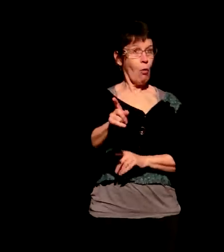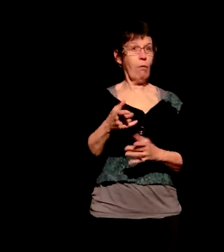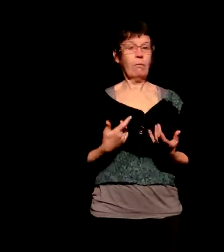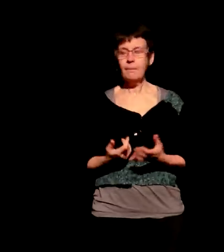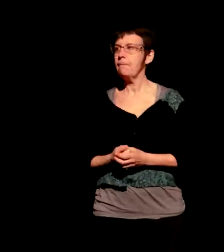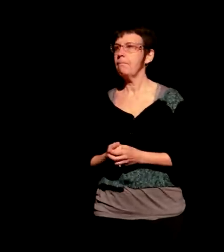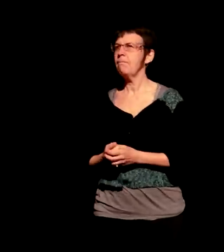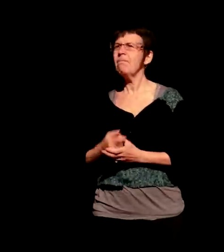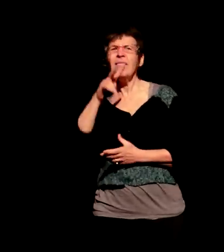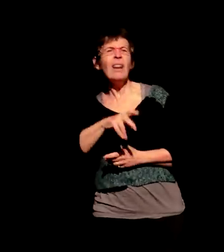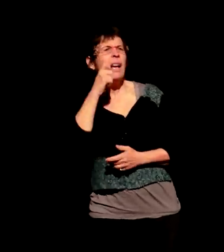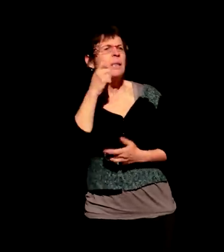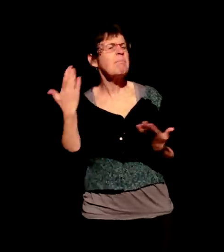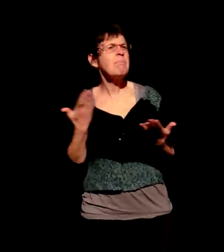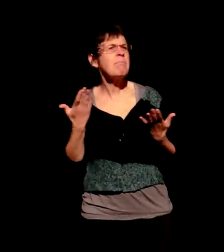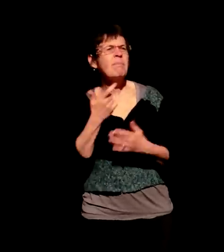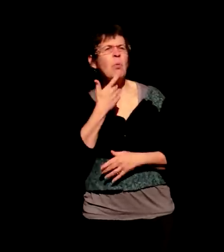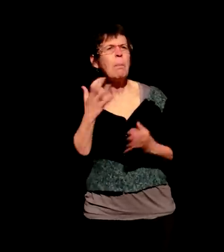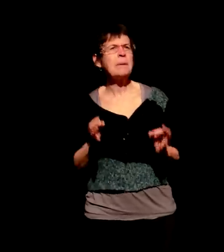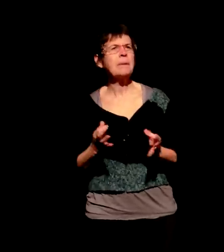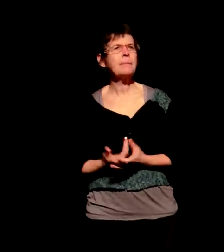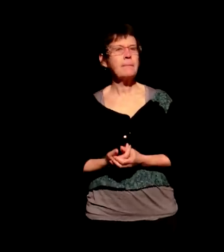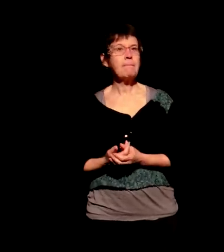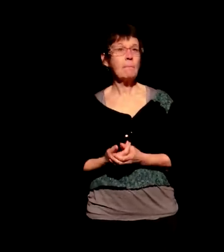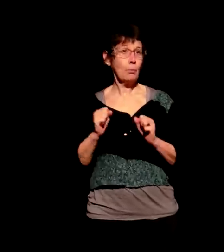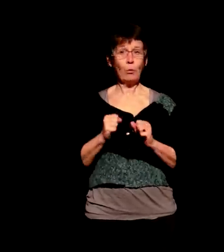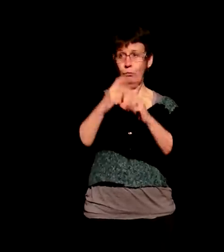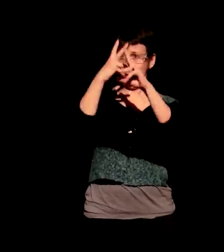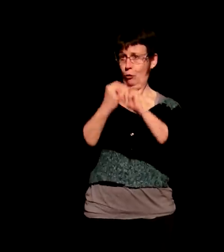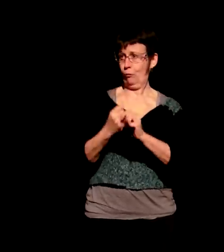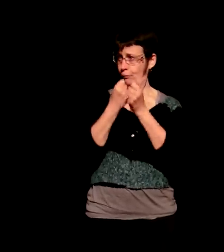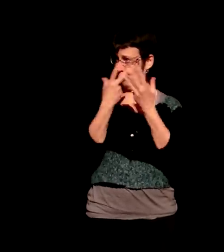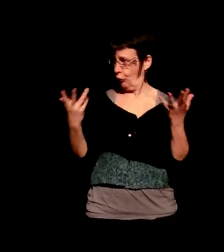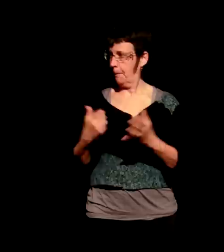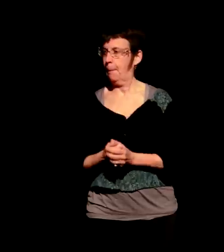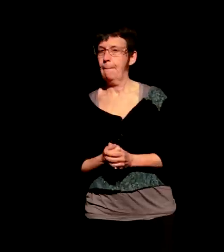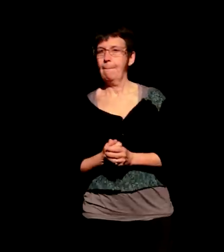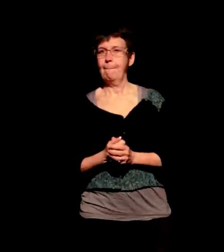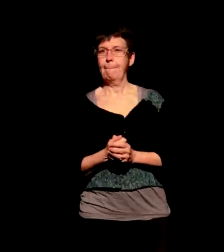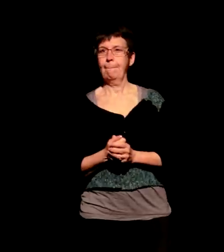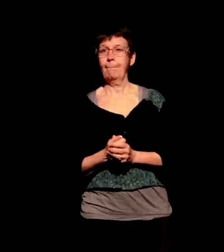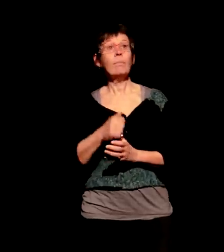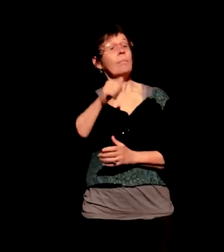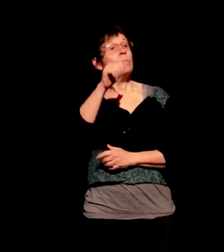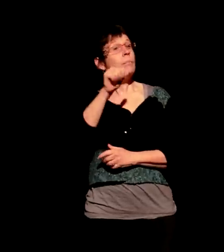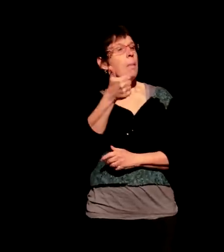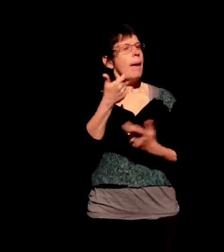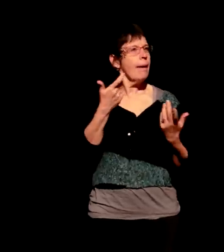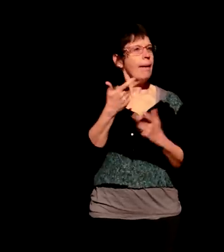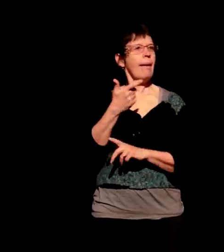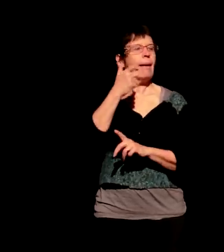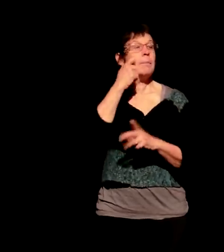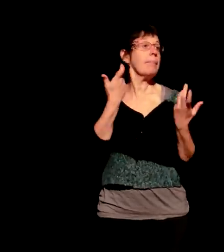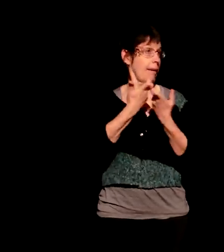fait? Il y a plusieurs définitions du racisme. La première définition du racisme, que peut-être utilisent certains quand ils